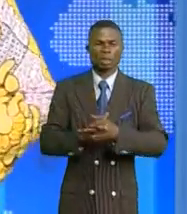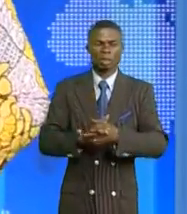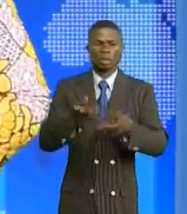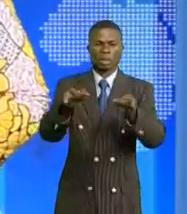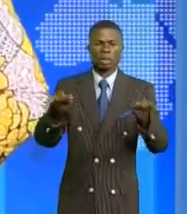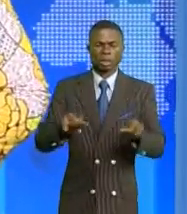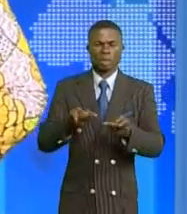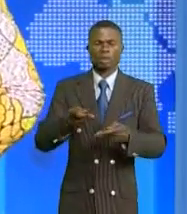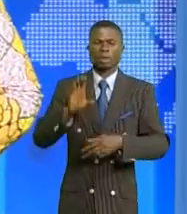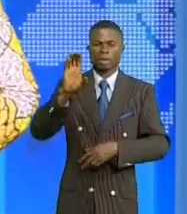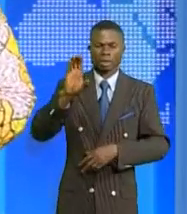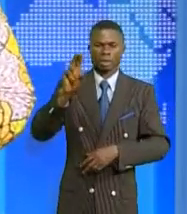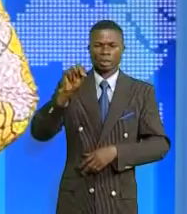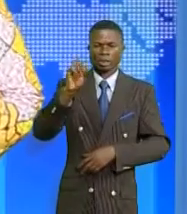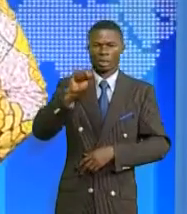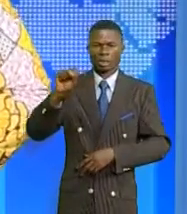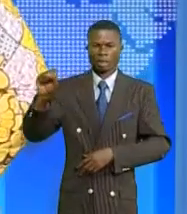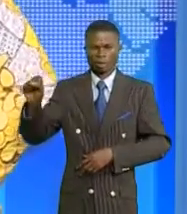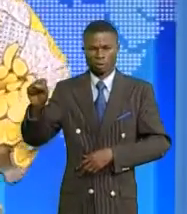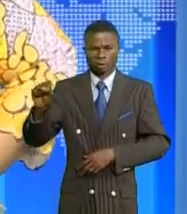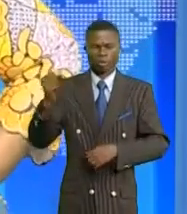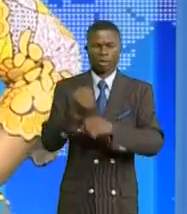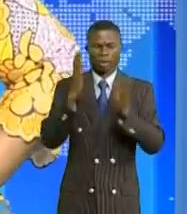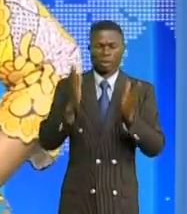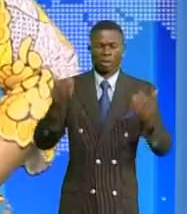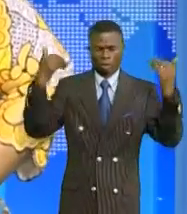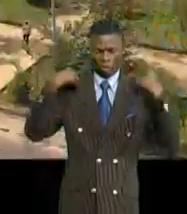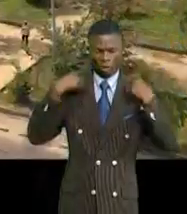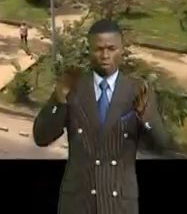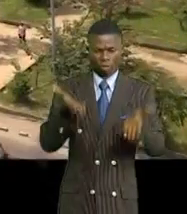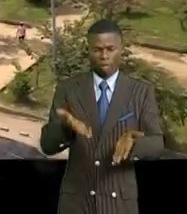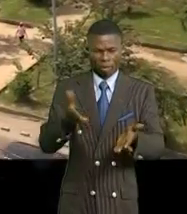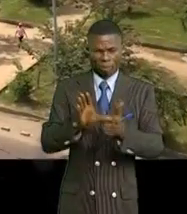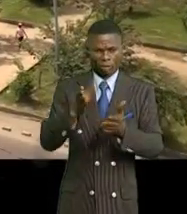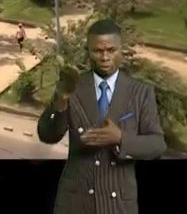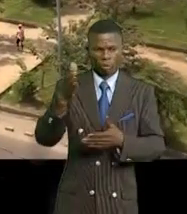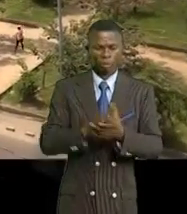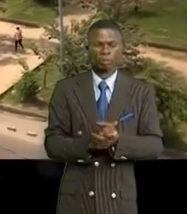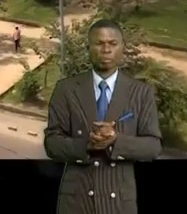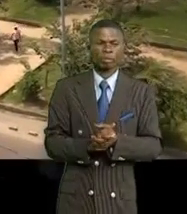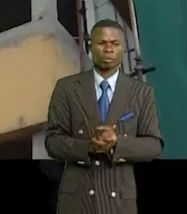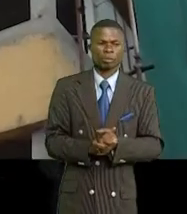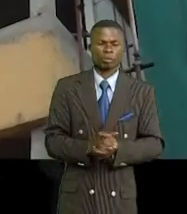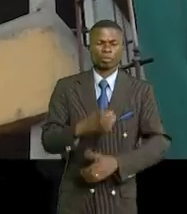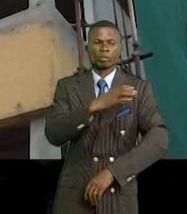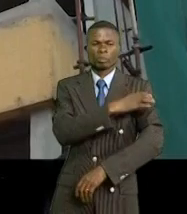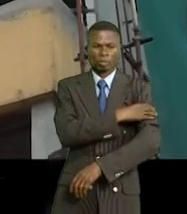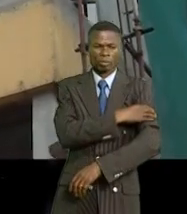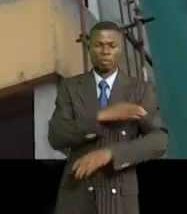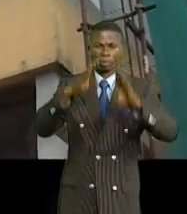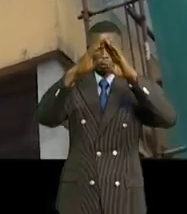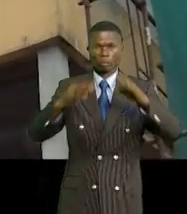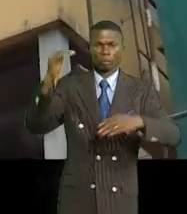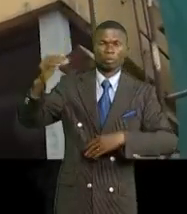de la Caisse nationale de sécurité sociale et les agents publics. Cédric Enina. plein cœur de Kinshasa, la capitale, un immeuble de